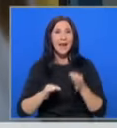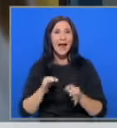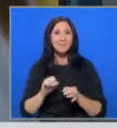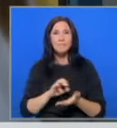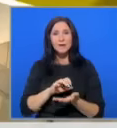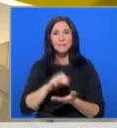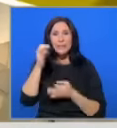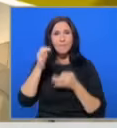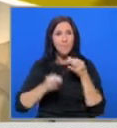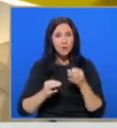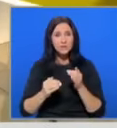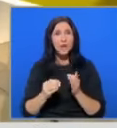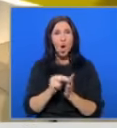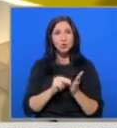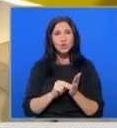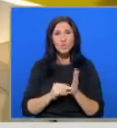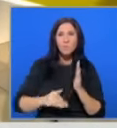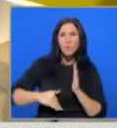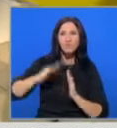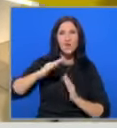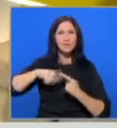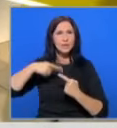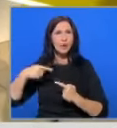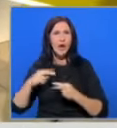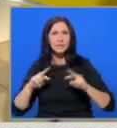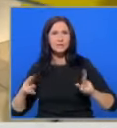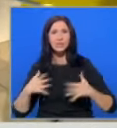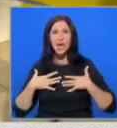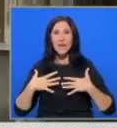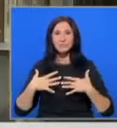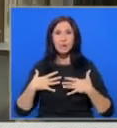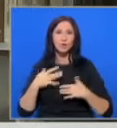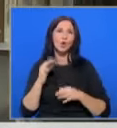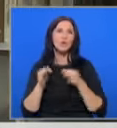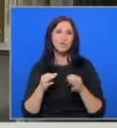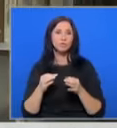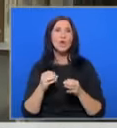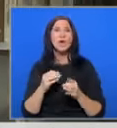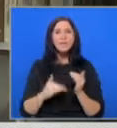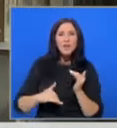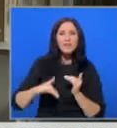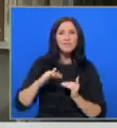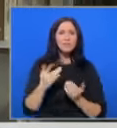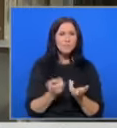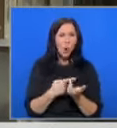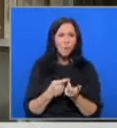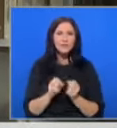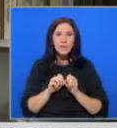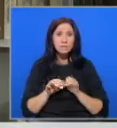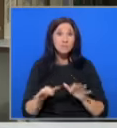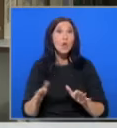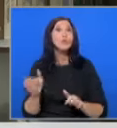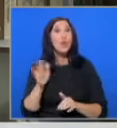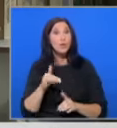паразитни болести вече отчитат повишена циркулация на различни респираторни вируси. Надхвърлящи многократно всъщност разпространението дори на